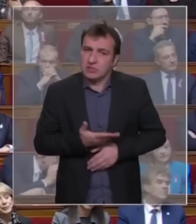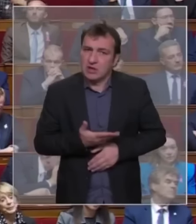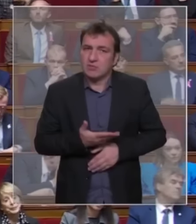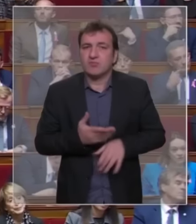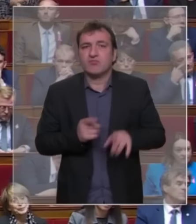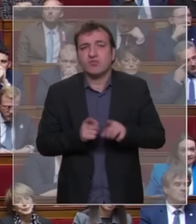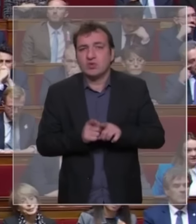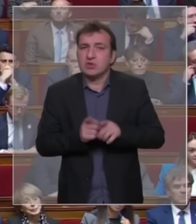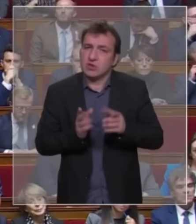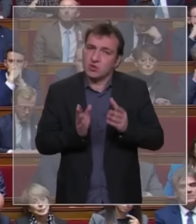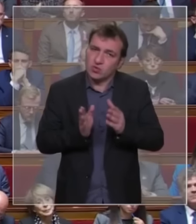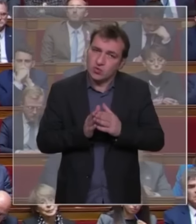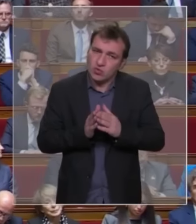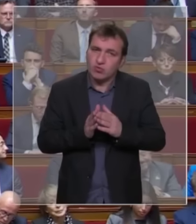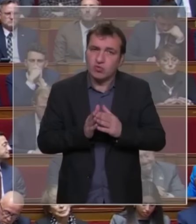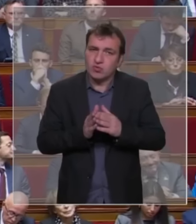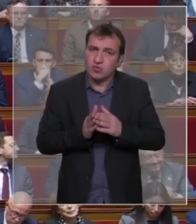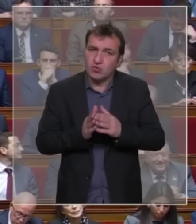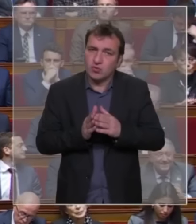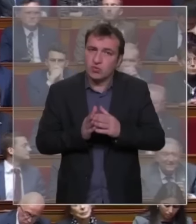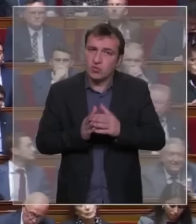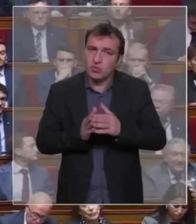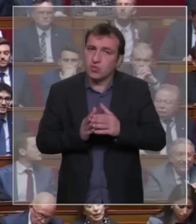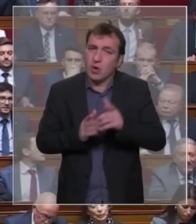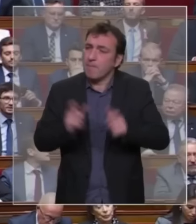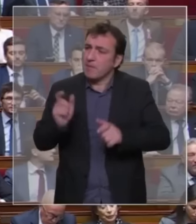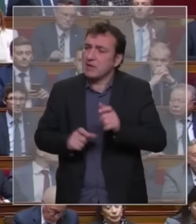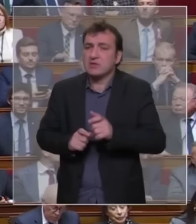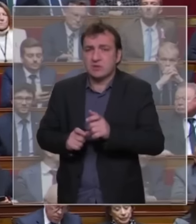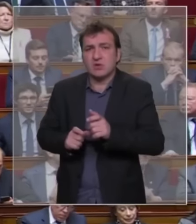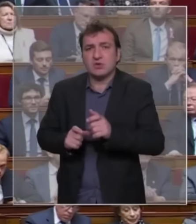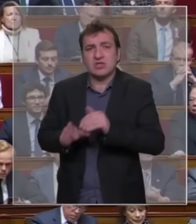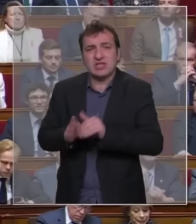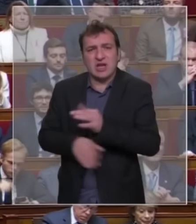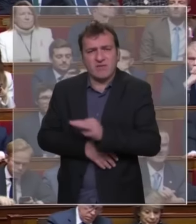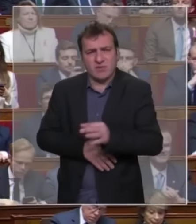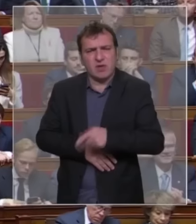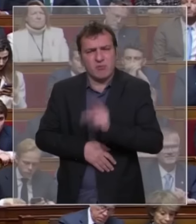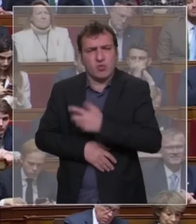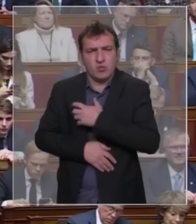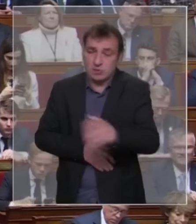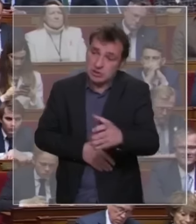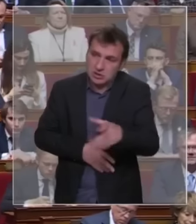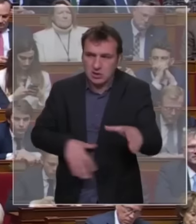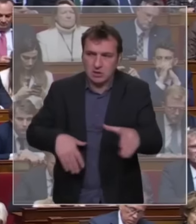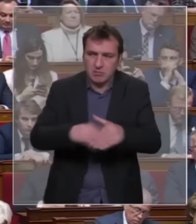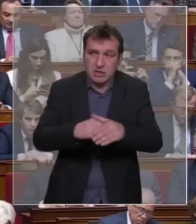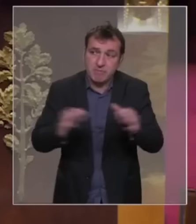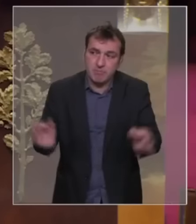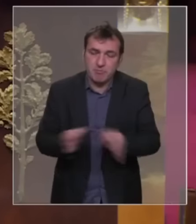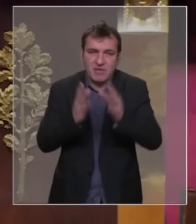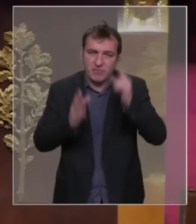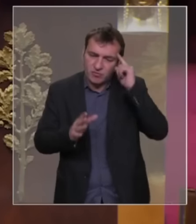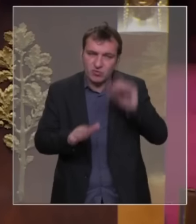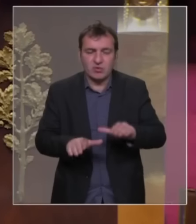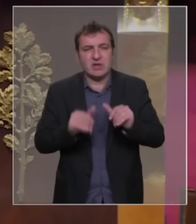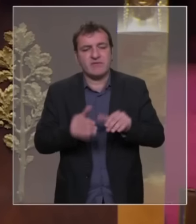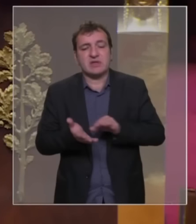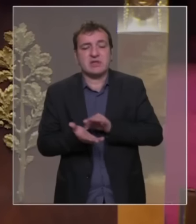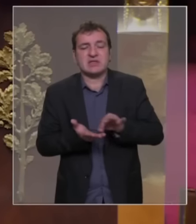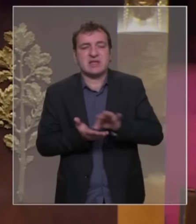demander une contribution exceptionnelle aux Français les plus fortunés, afin d'éviter des stratégies